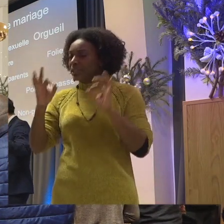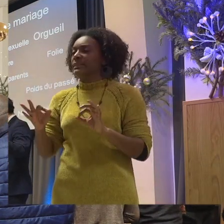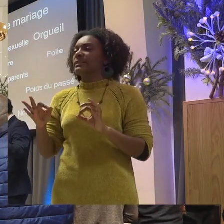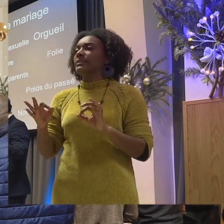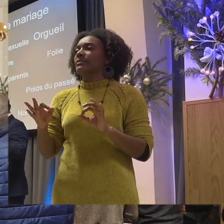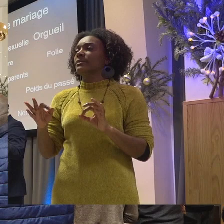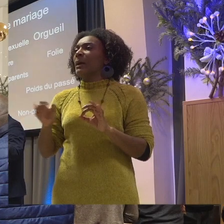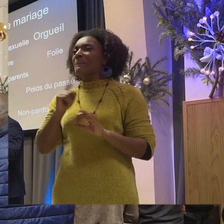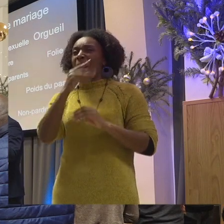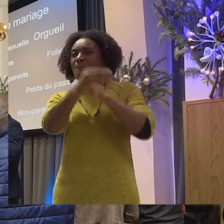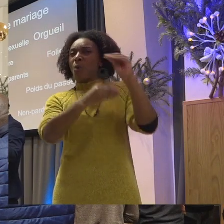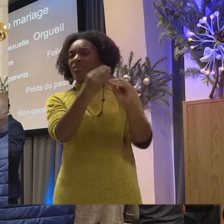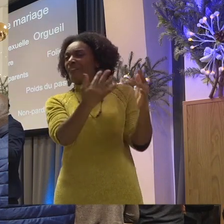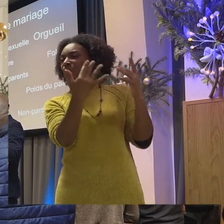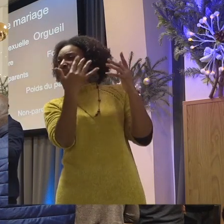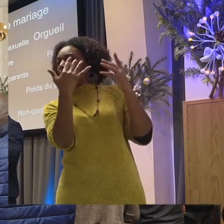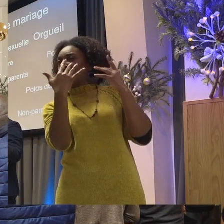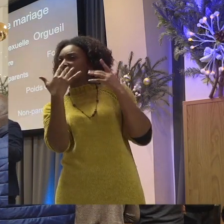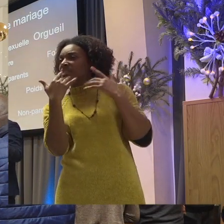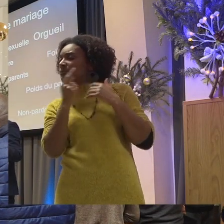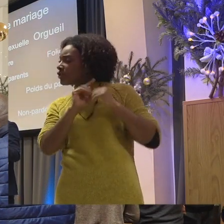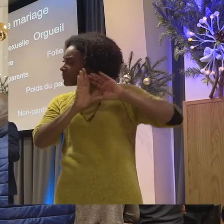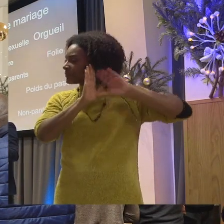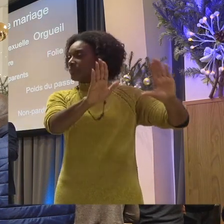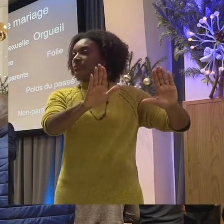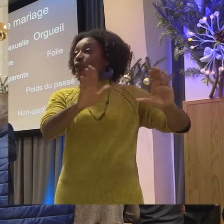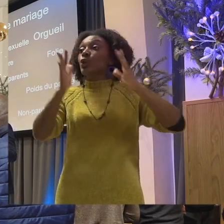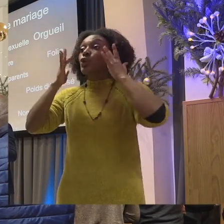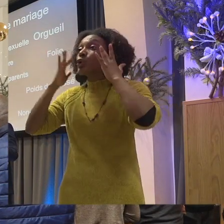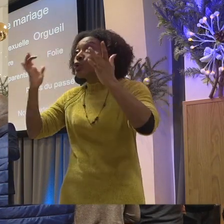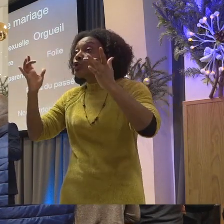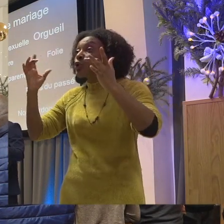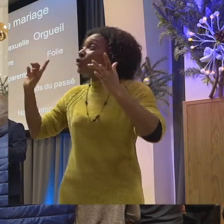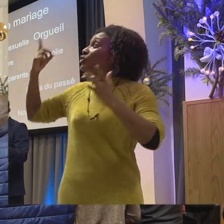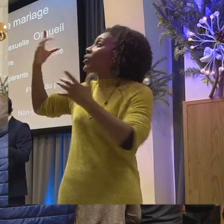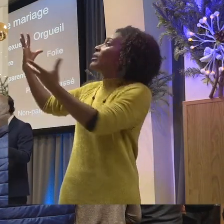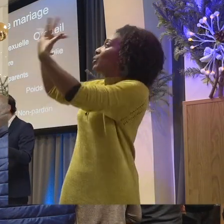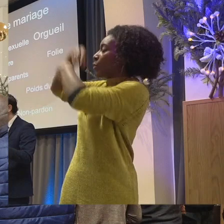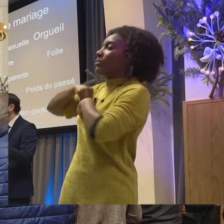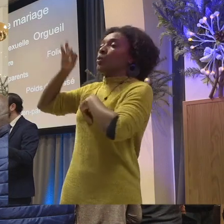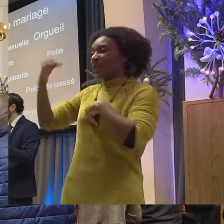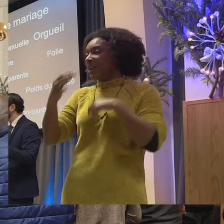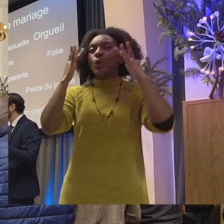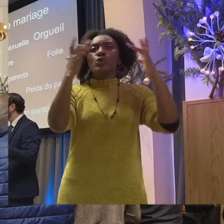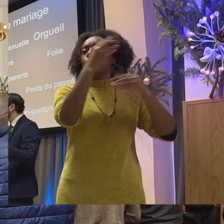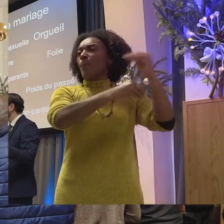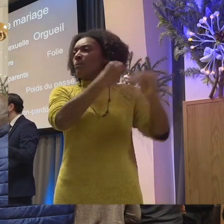pas de poids, Seigneur, dans nos vies, mais que ce soit ta culture, Seigneur, qui surpasse la culture des hommes dans nos mariages, Seigneur